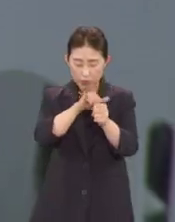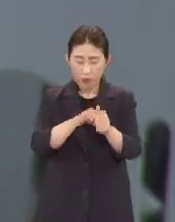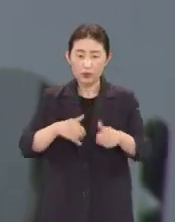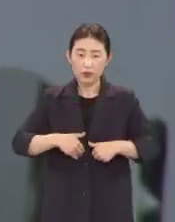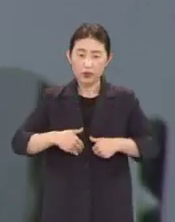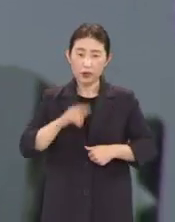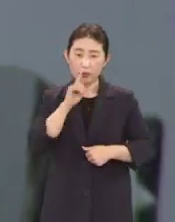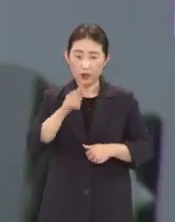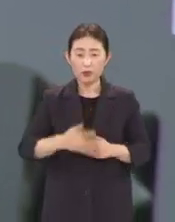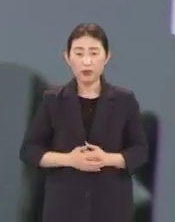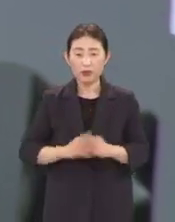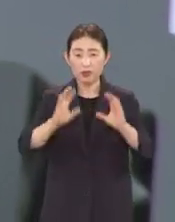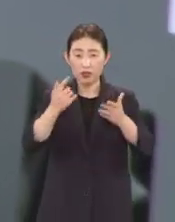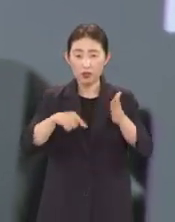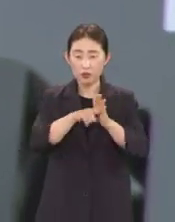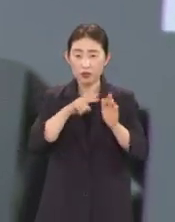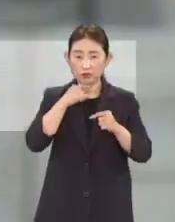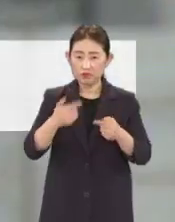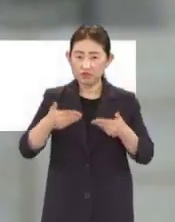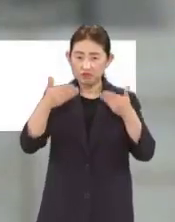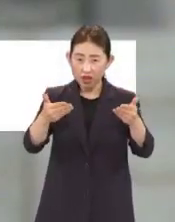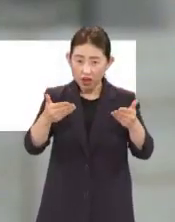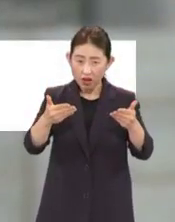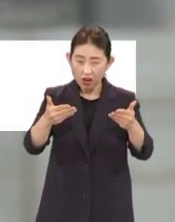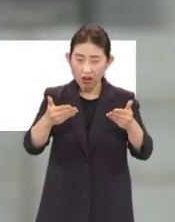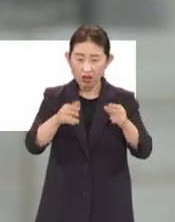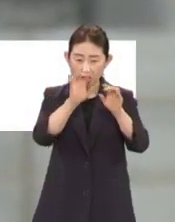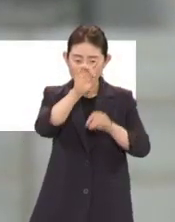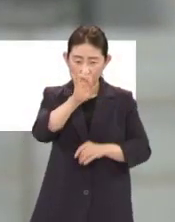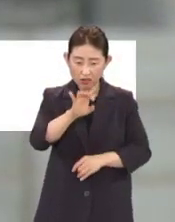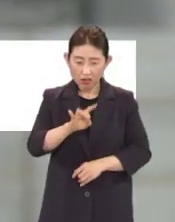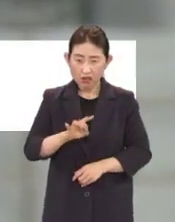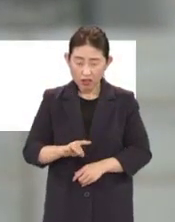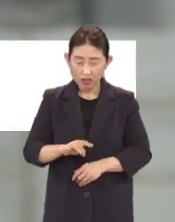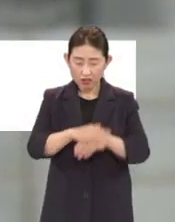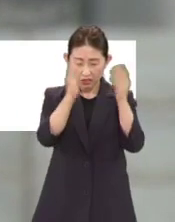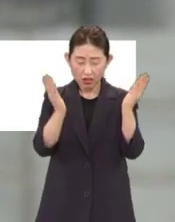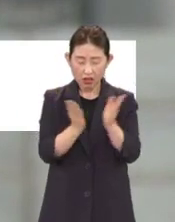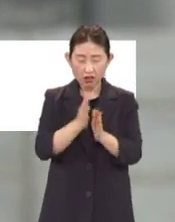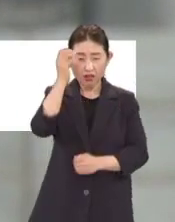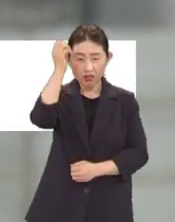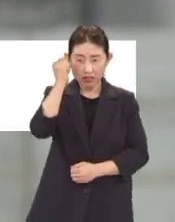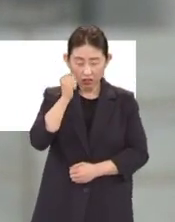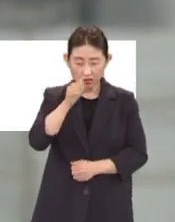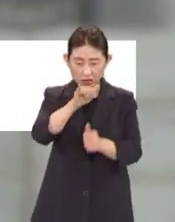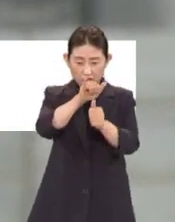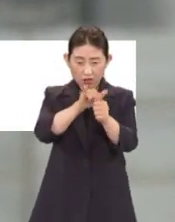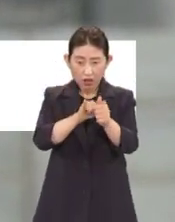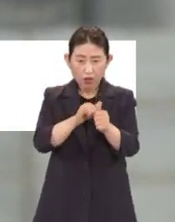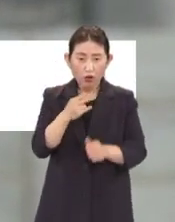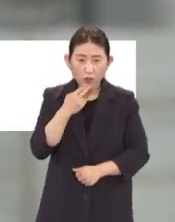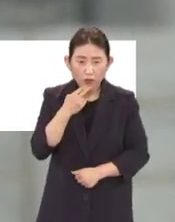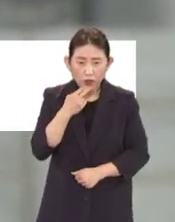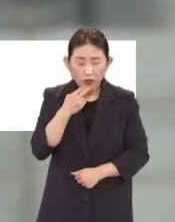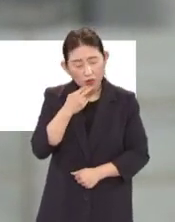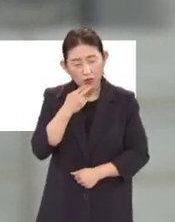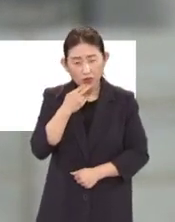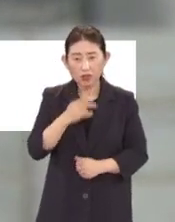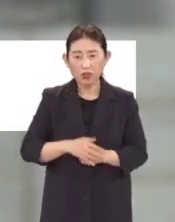조국을 위해 희생하고 헌신한 분들을 기억하고 예우하지 않는다면